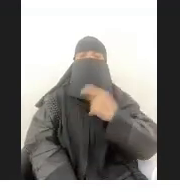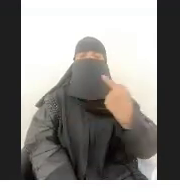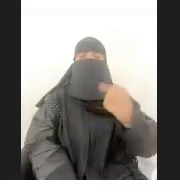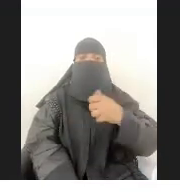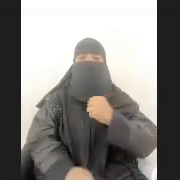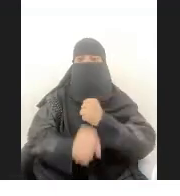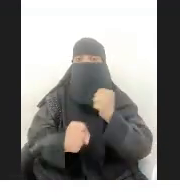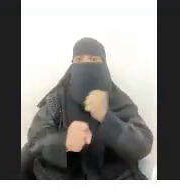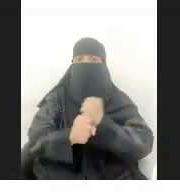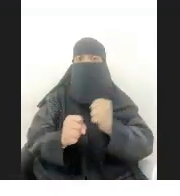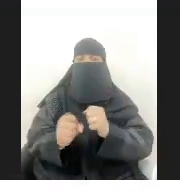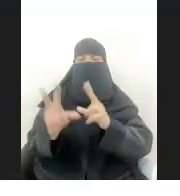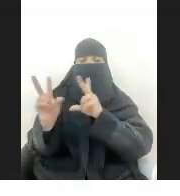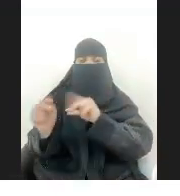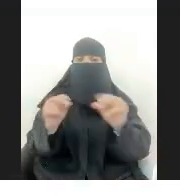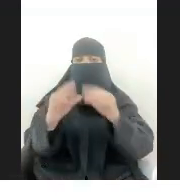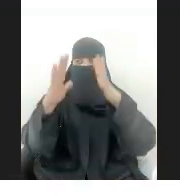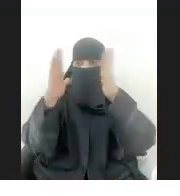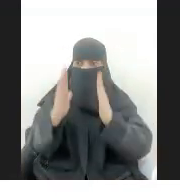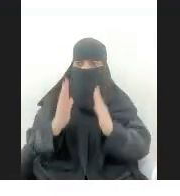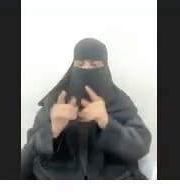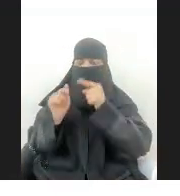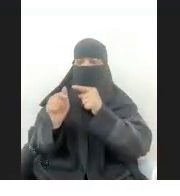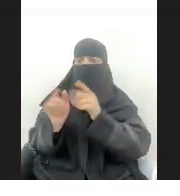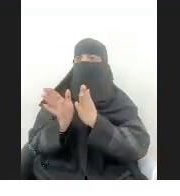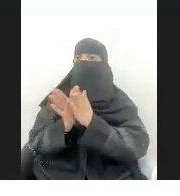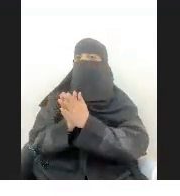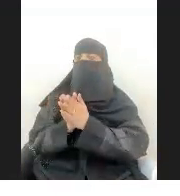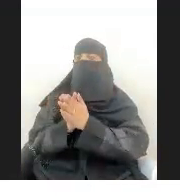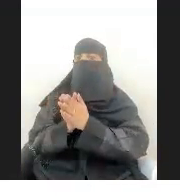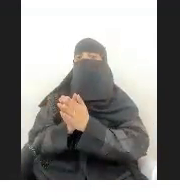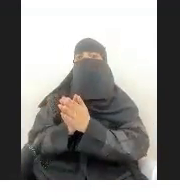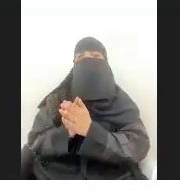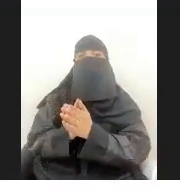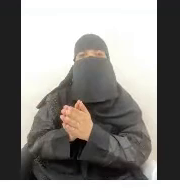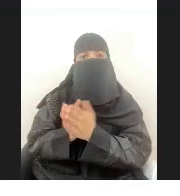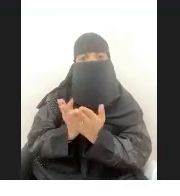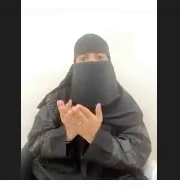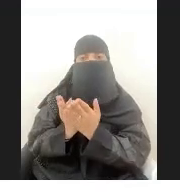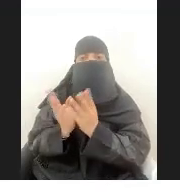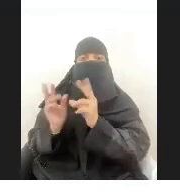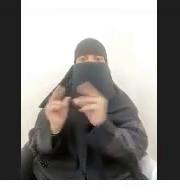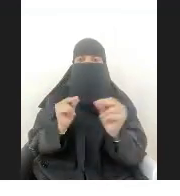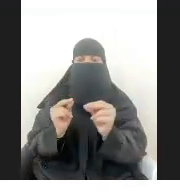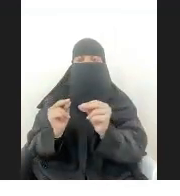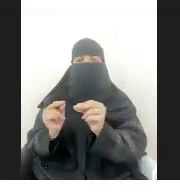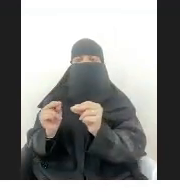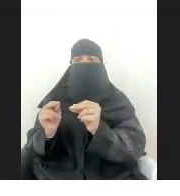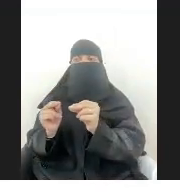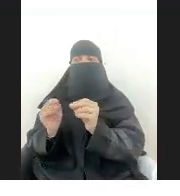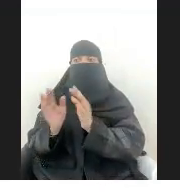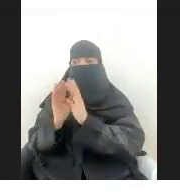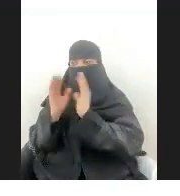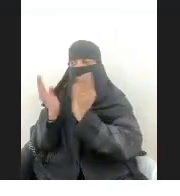نفس هيكل المادة اللي استخدمناه في التعلم الحضوري، لازم الهيكل يكون مختلف تماماً ويكون مقسم إلى